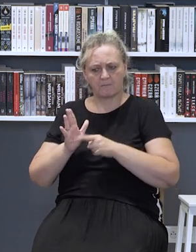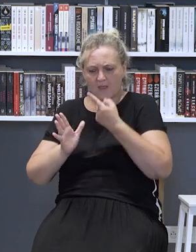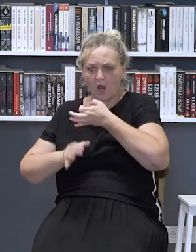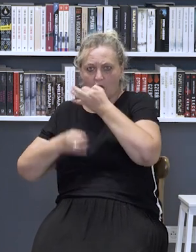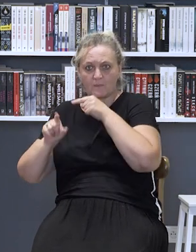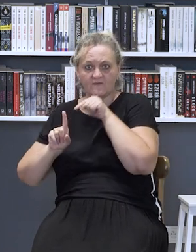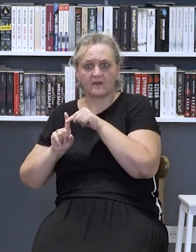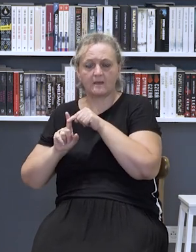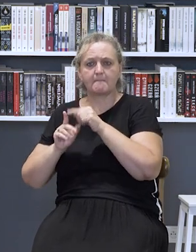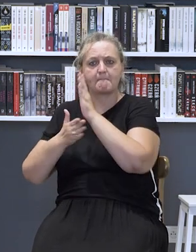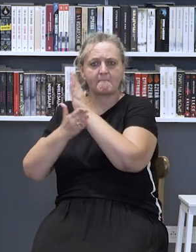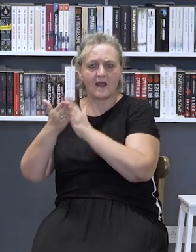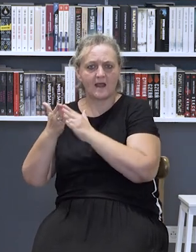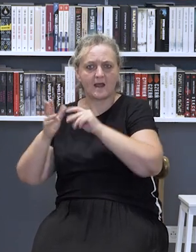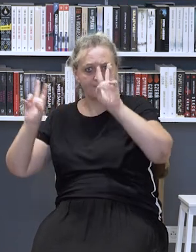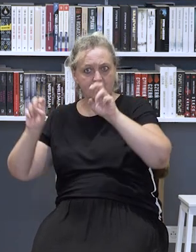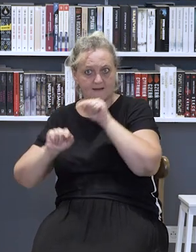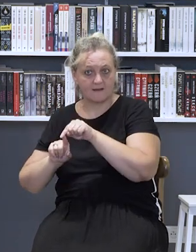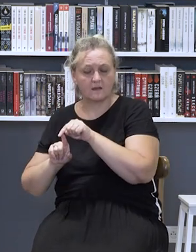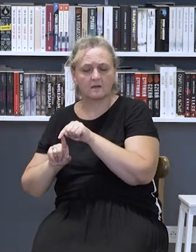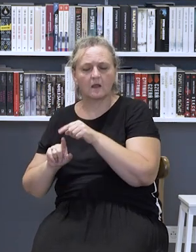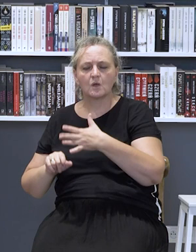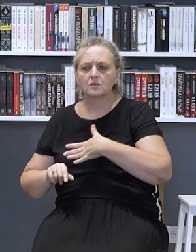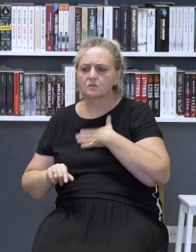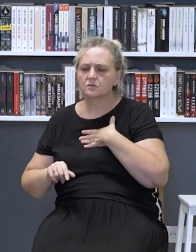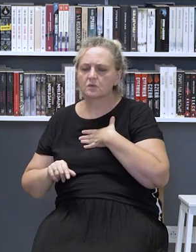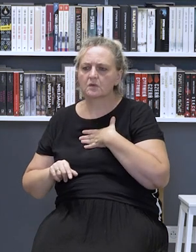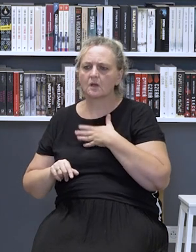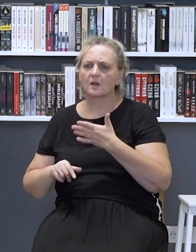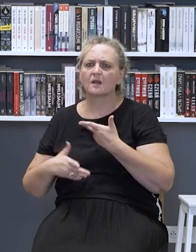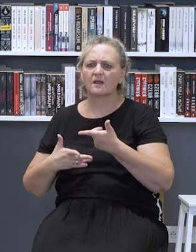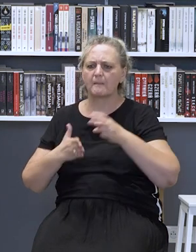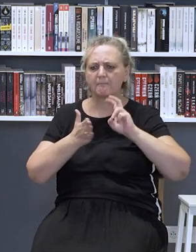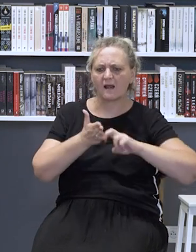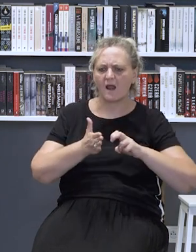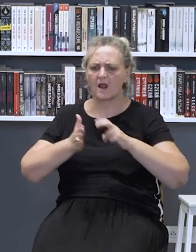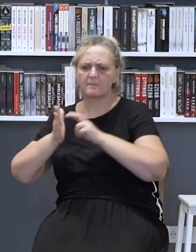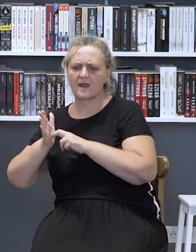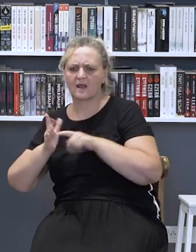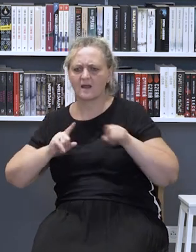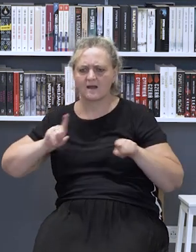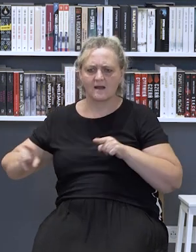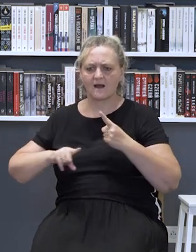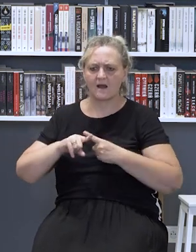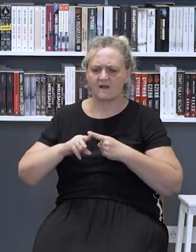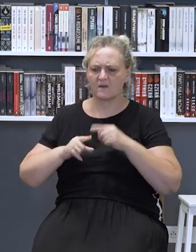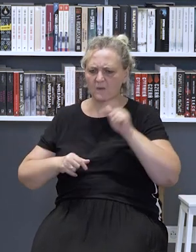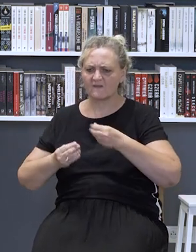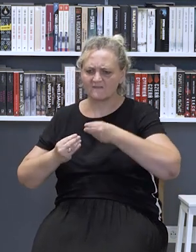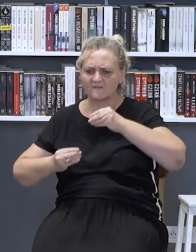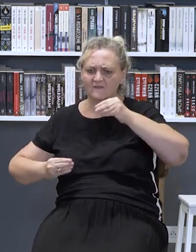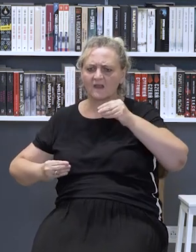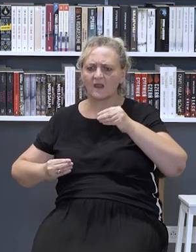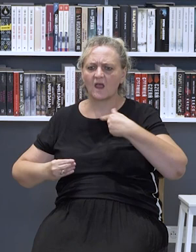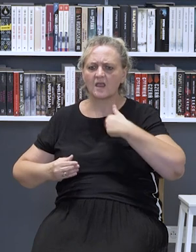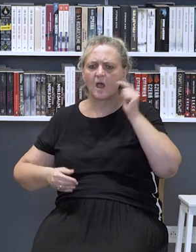pod tytułem Mapa ja czułam, że odcinam pewne gałęzie, że ono się rozrasta, a ja